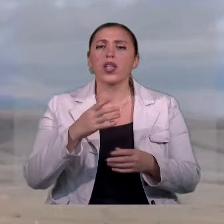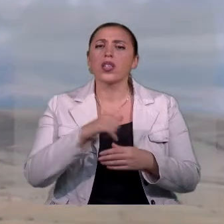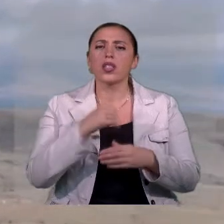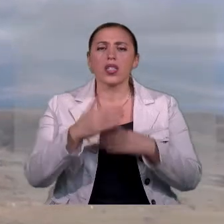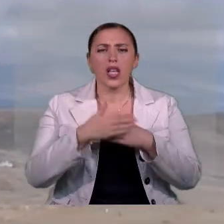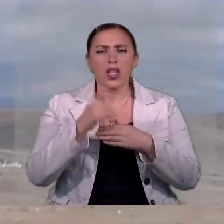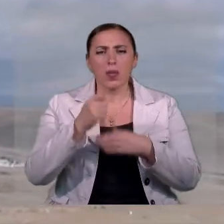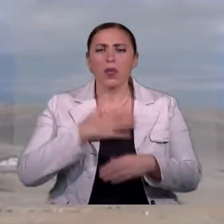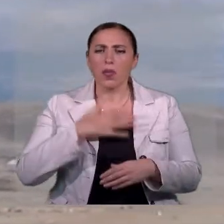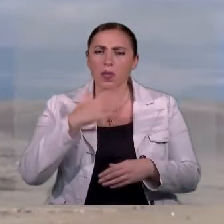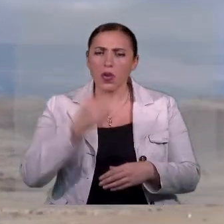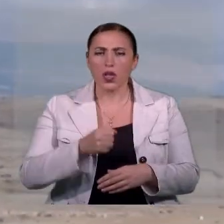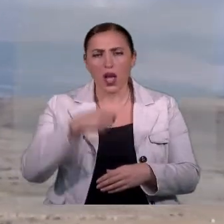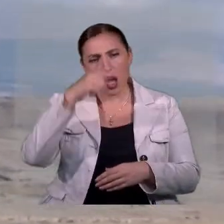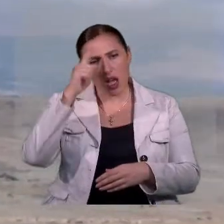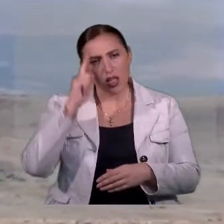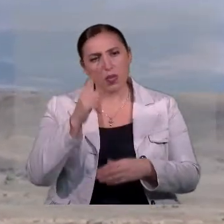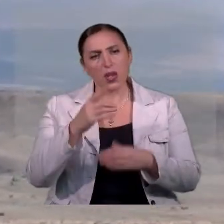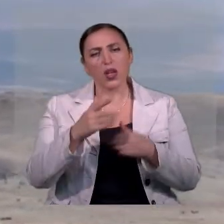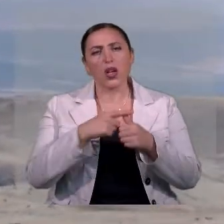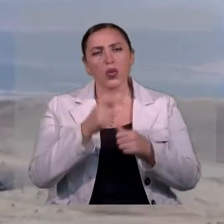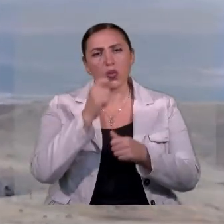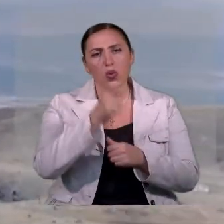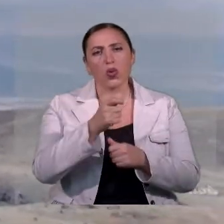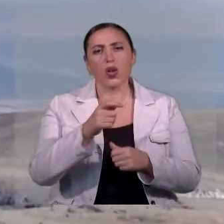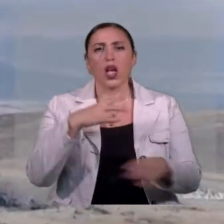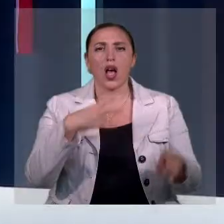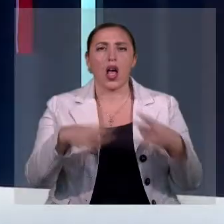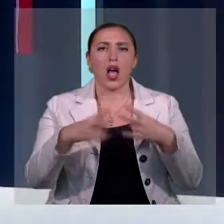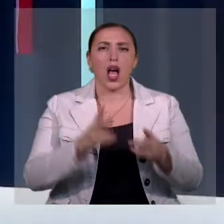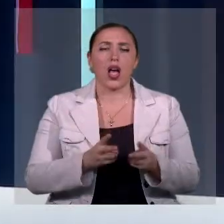հայտարարությամբ, Ադրբեջանին կոչելով ագրեսոր։